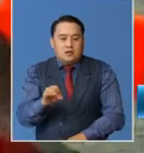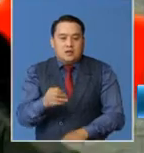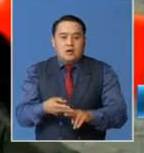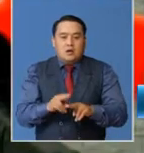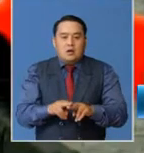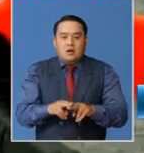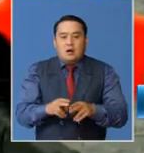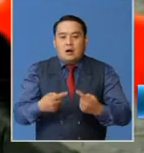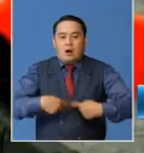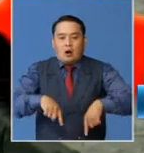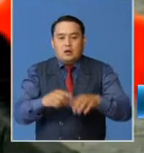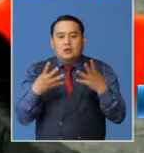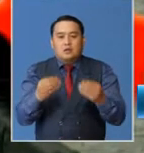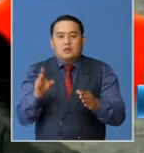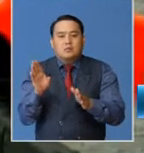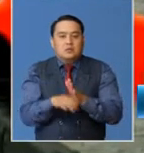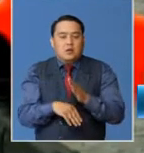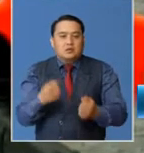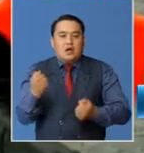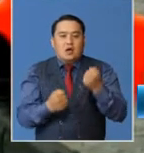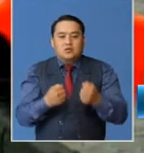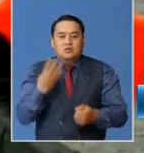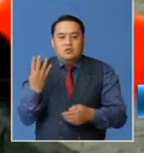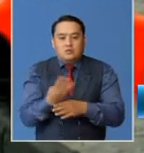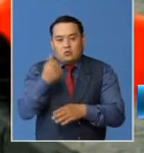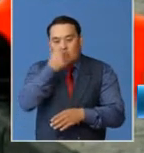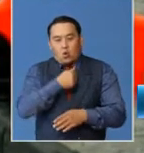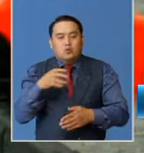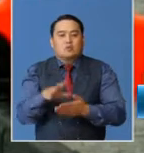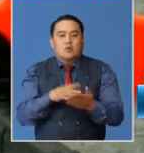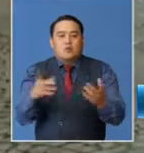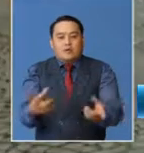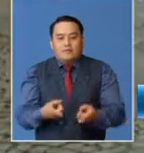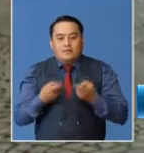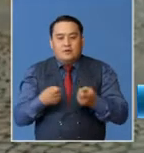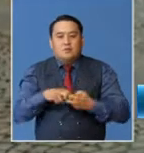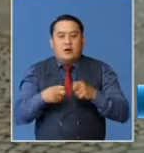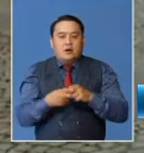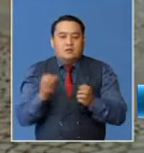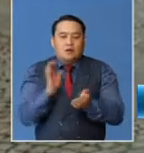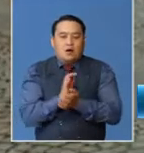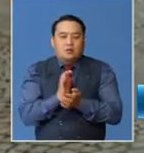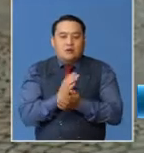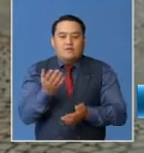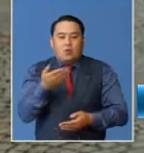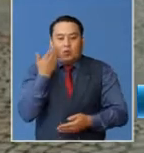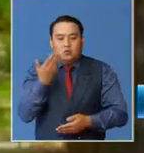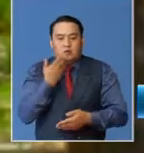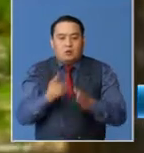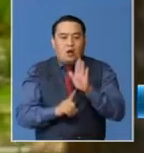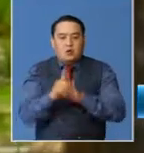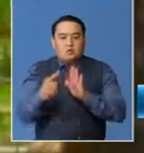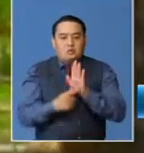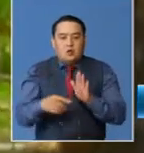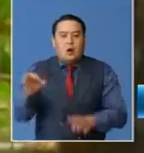Столичная мэрия организует день без автомобилей уже 4-й год подряд, чтобы привлечь внимание к проблеме загрязнения воздуха. А начиная с